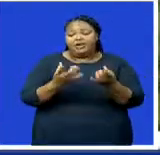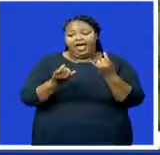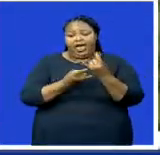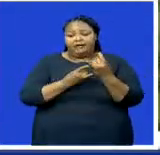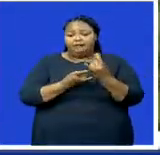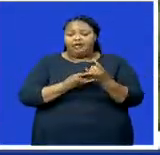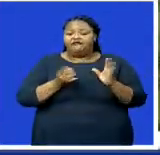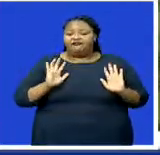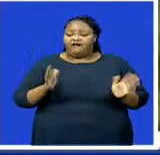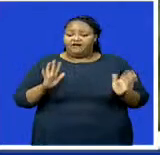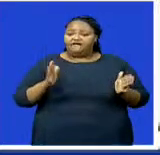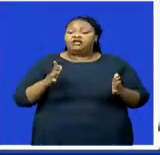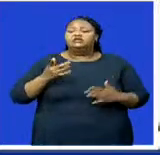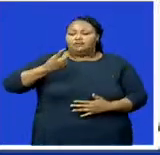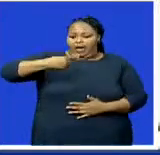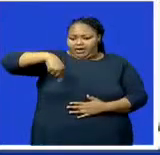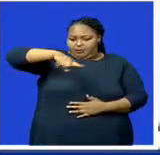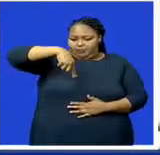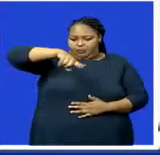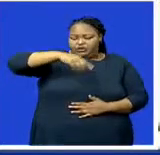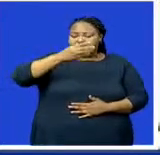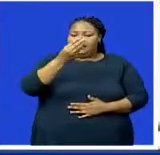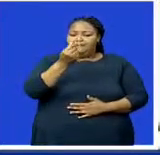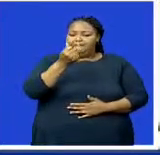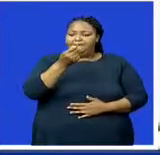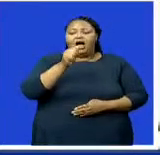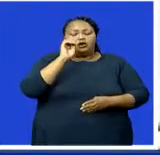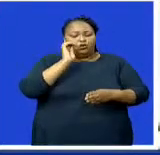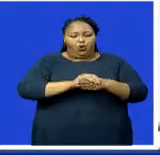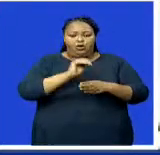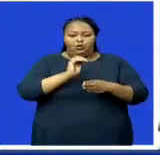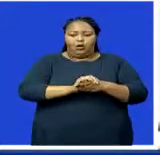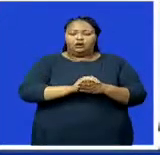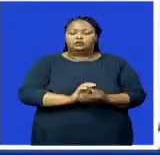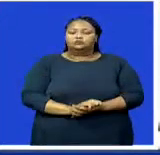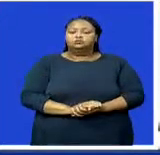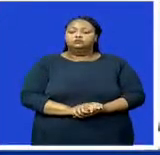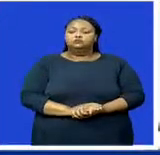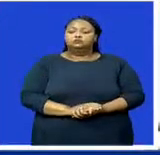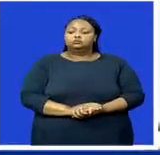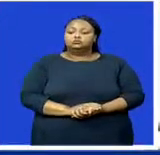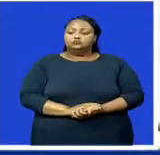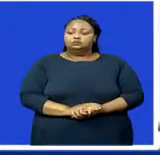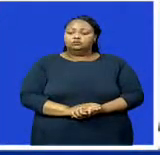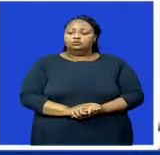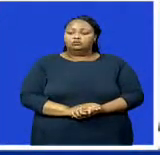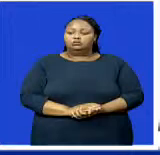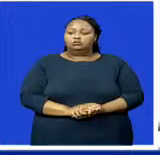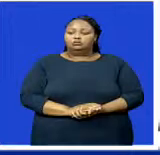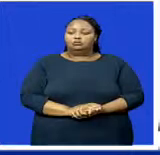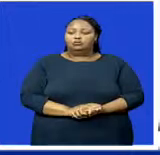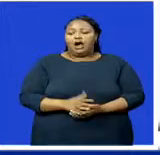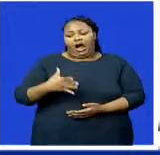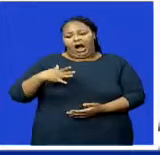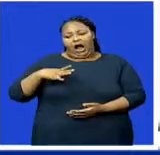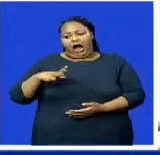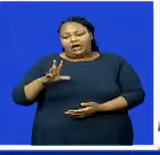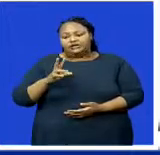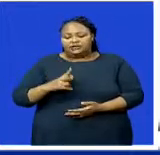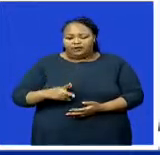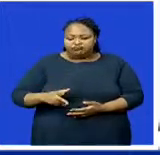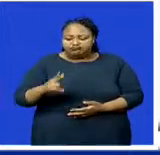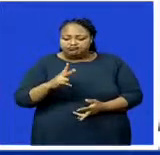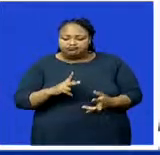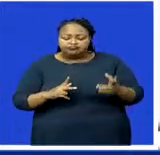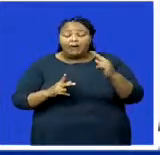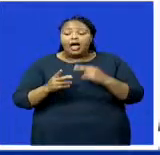lesibasitile bayakhona kuyibuyisa kulandzela ke lokuthi-ke labanye babo ke sabanciphisela nemali bafune bayibhadale kulo